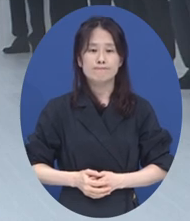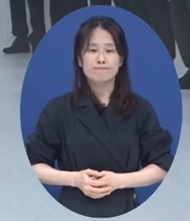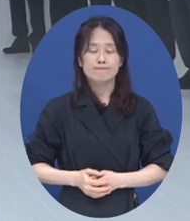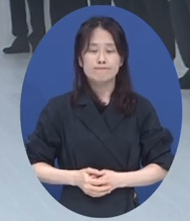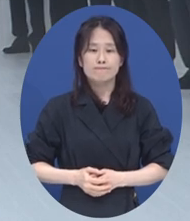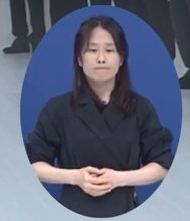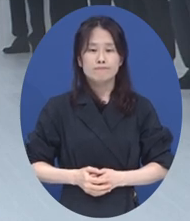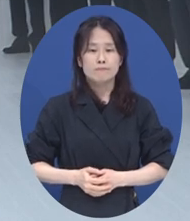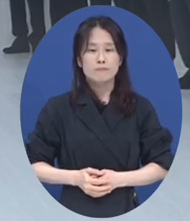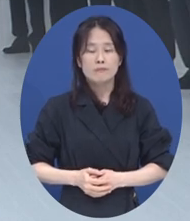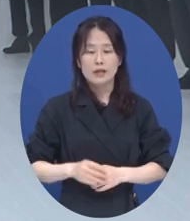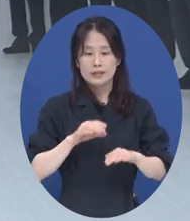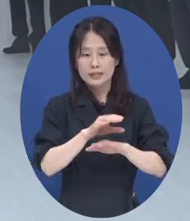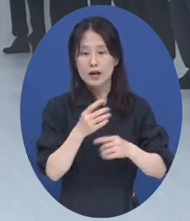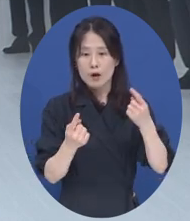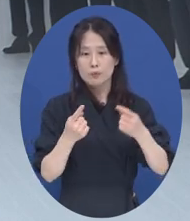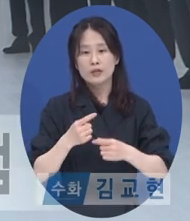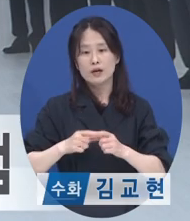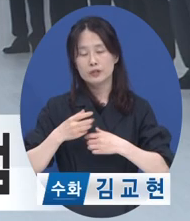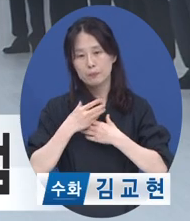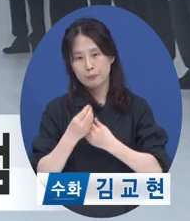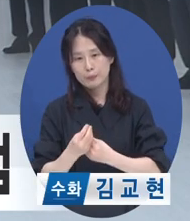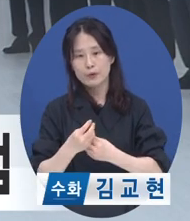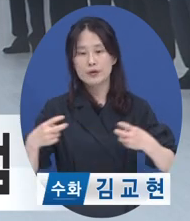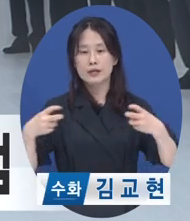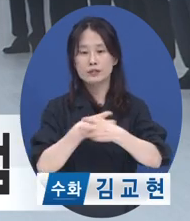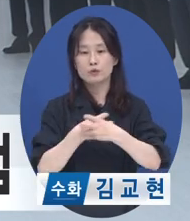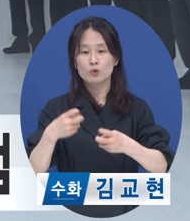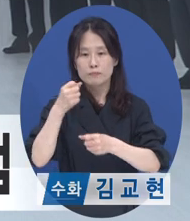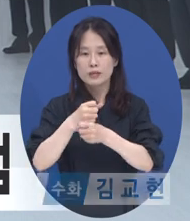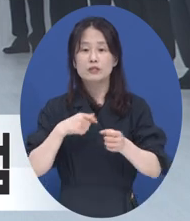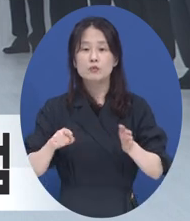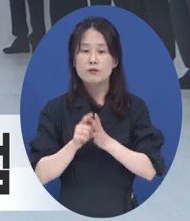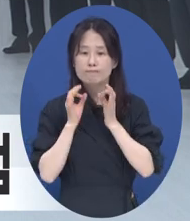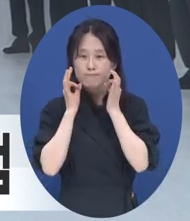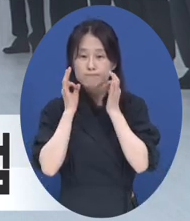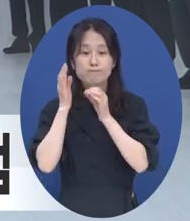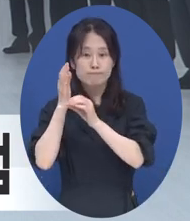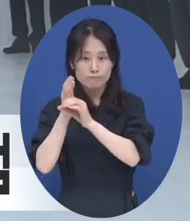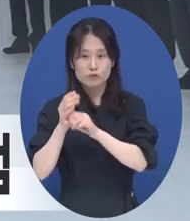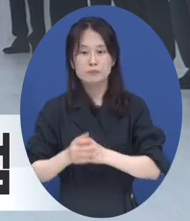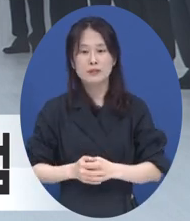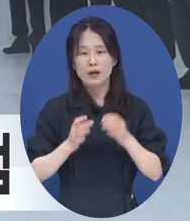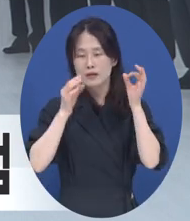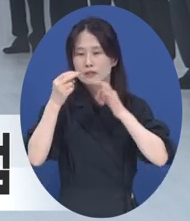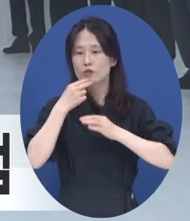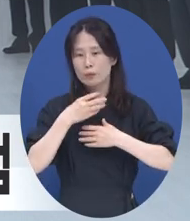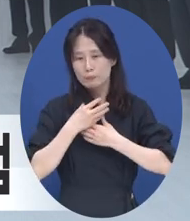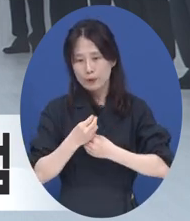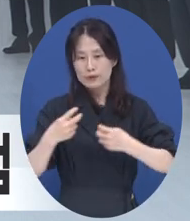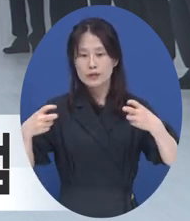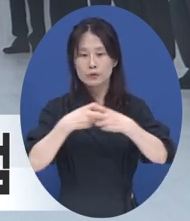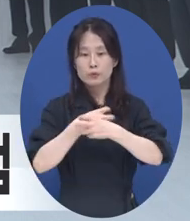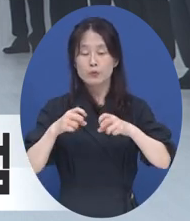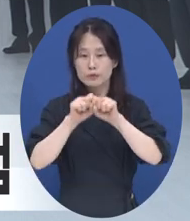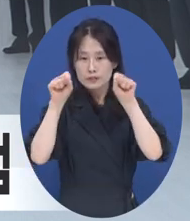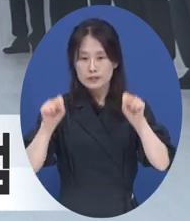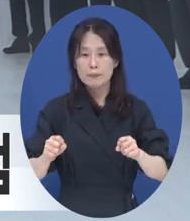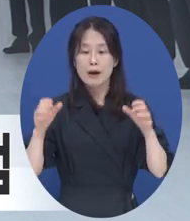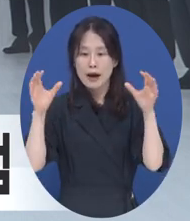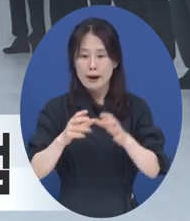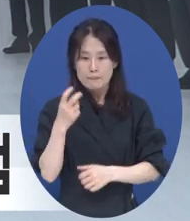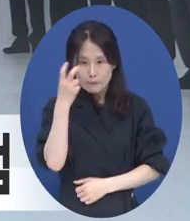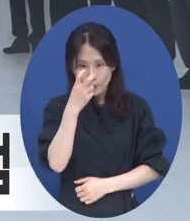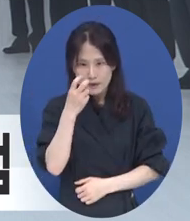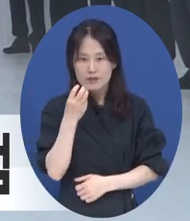민선 7기 경기도는 자가용보다 더 편리한 대중교통을 만들기 위해 노력하고 있는데요. 안전하고 편리한 대중교통 체계를